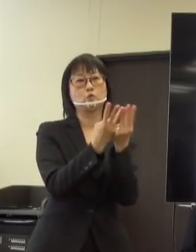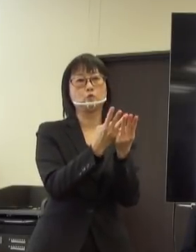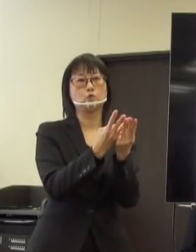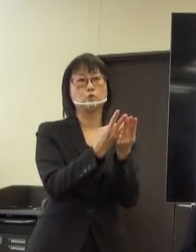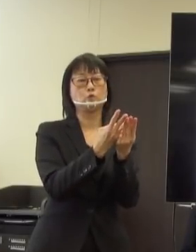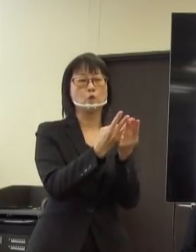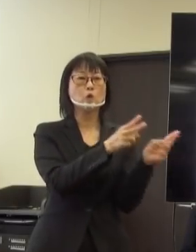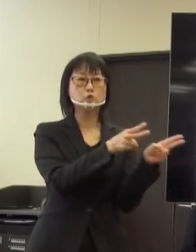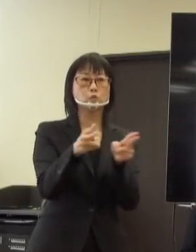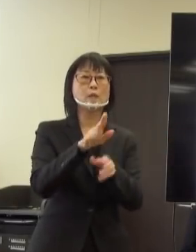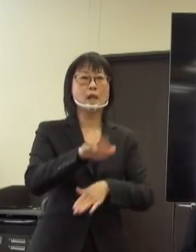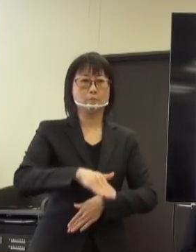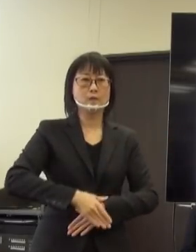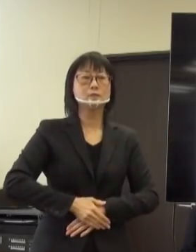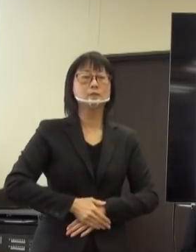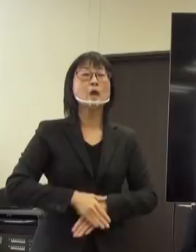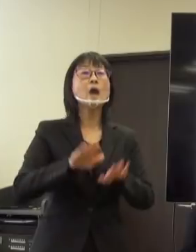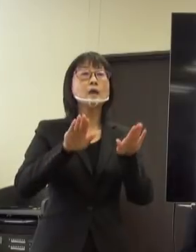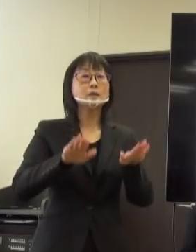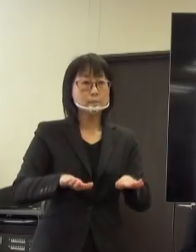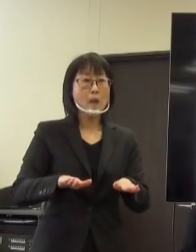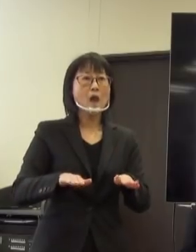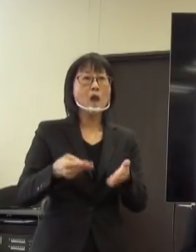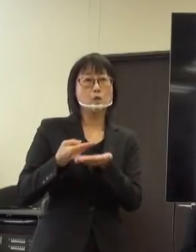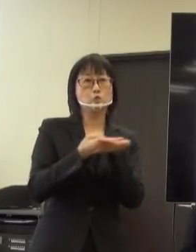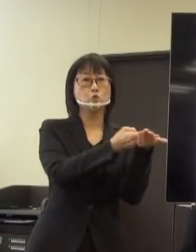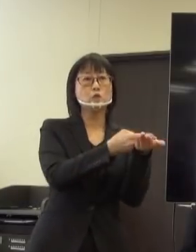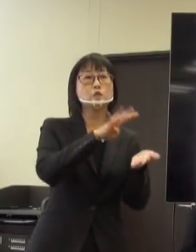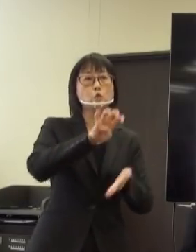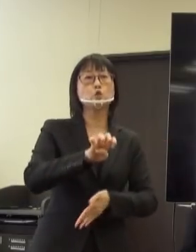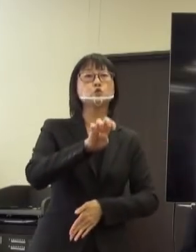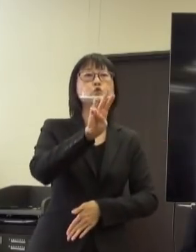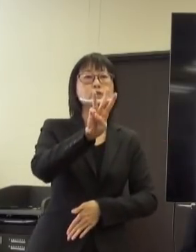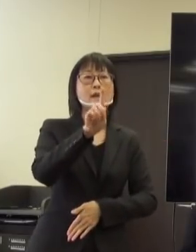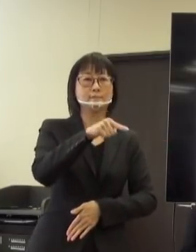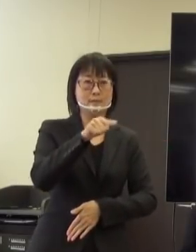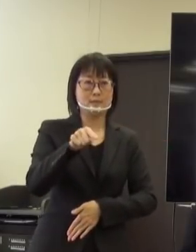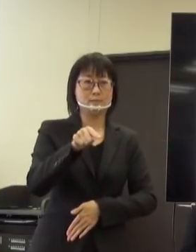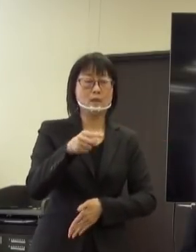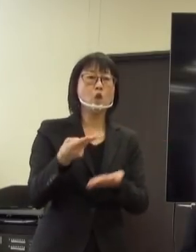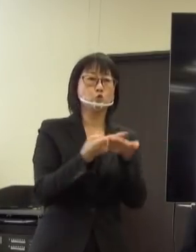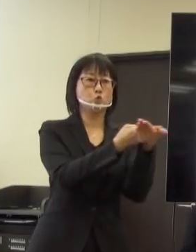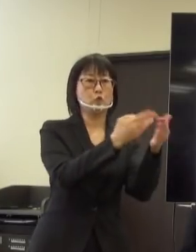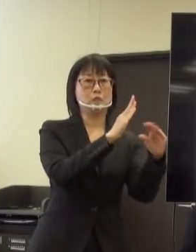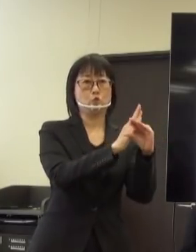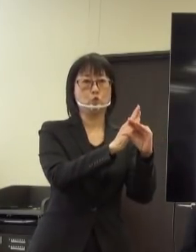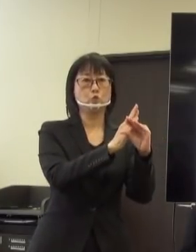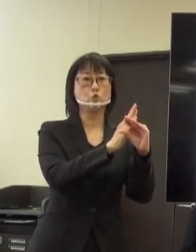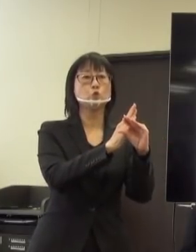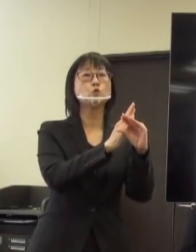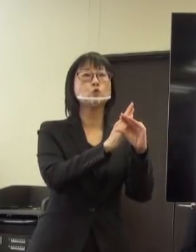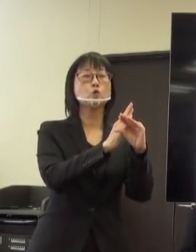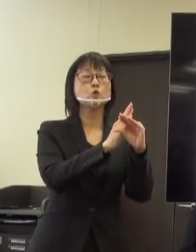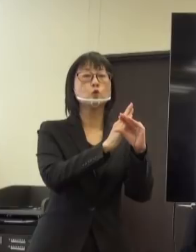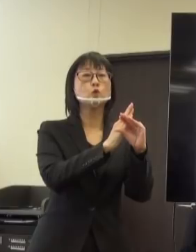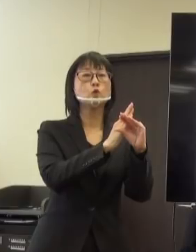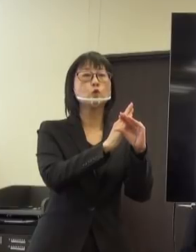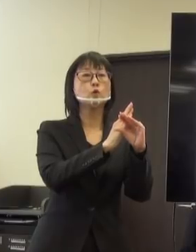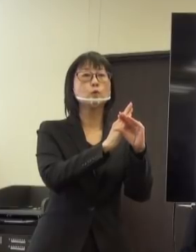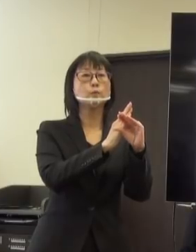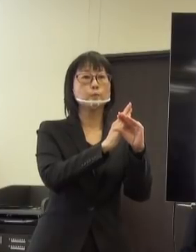は43名入院患者さんがいらっしゃるという状況であります。で、病院側では、この、